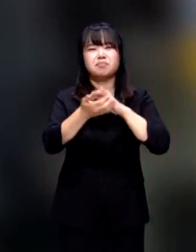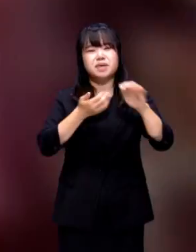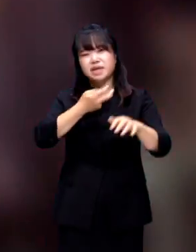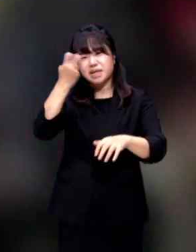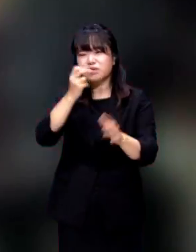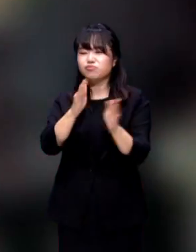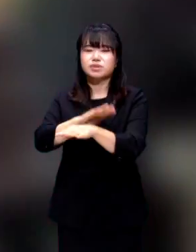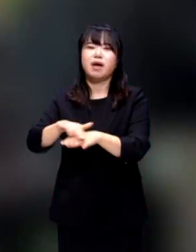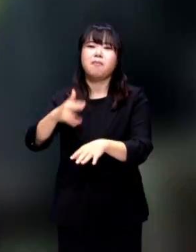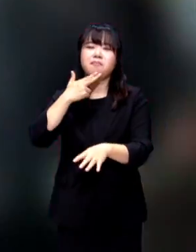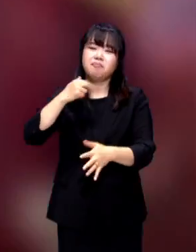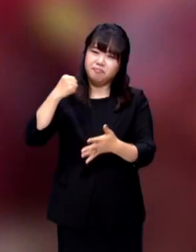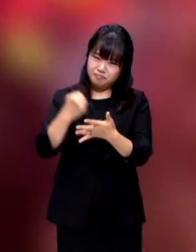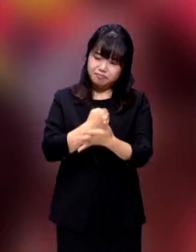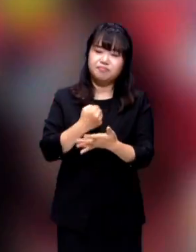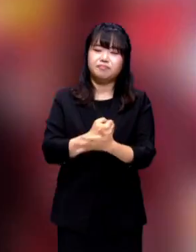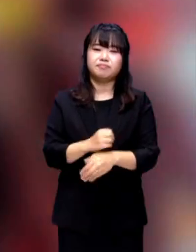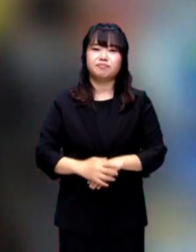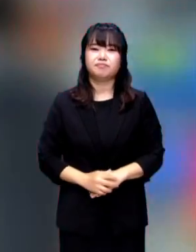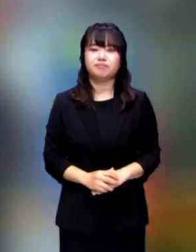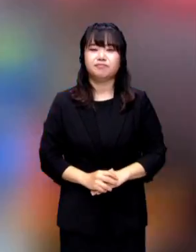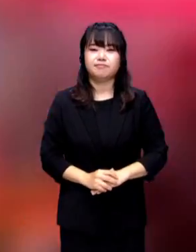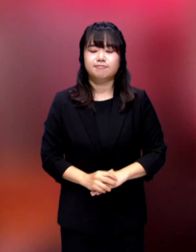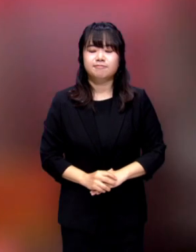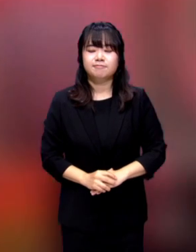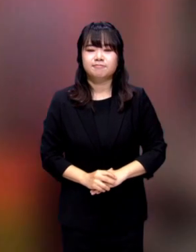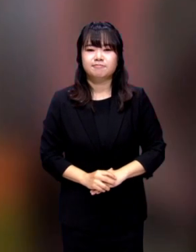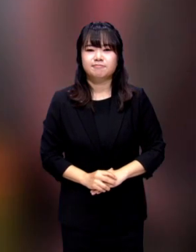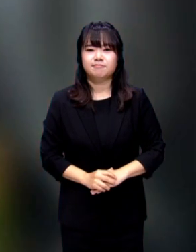구조 활동이 용이하지 않았나 생각을 하고 있습니다.